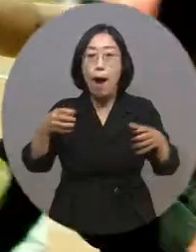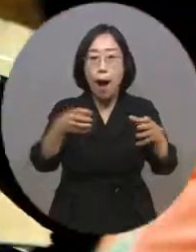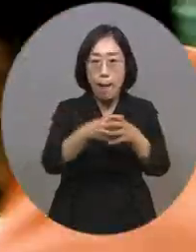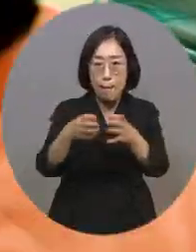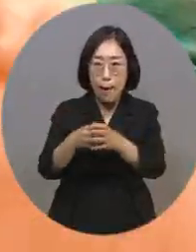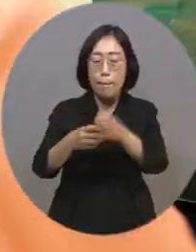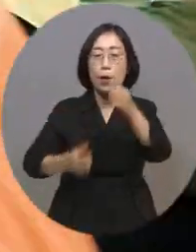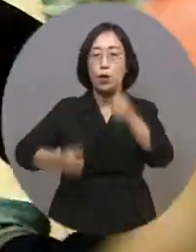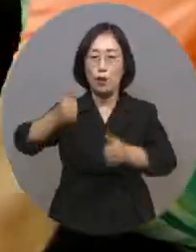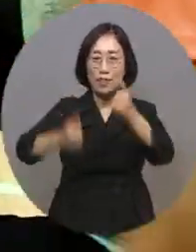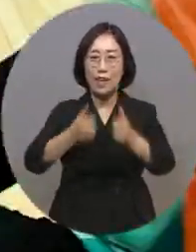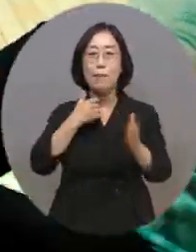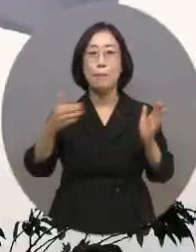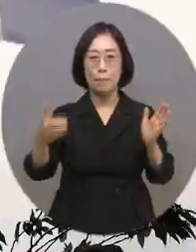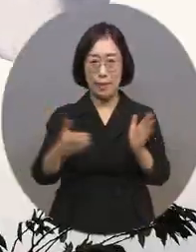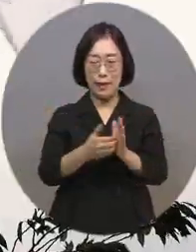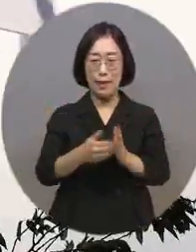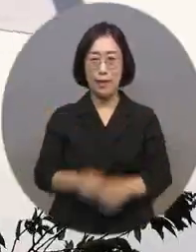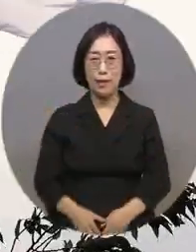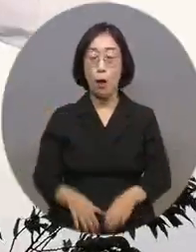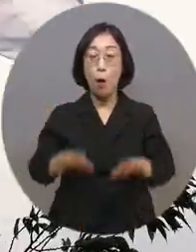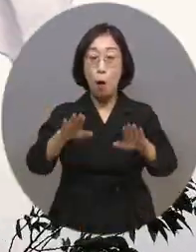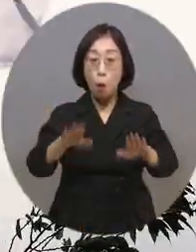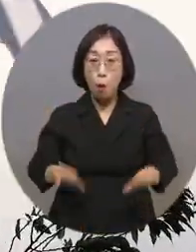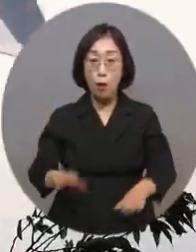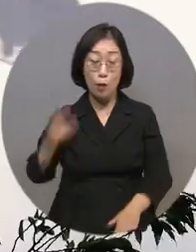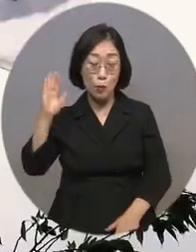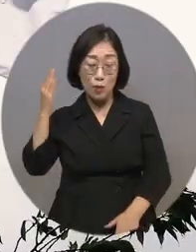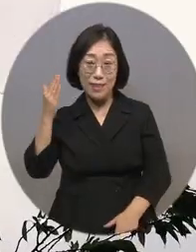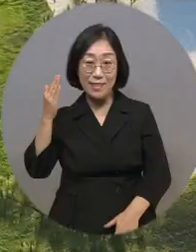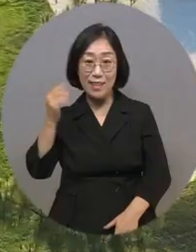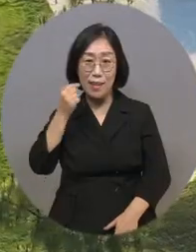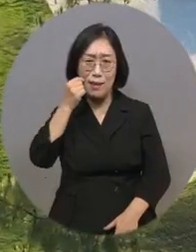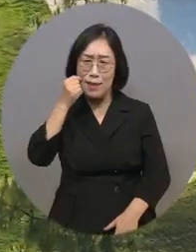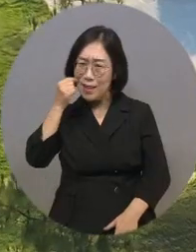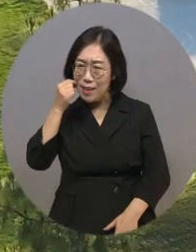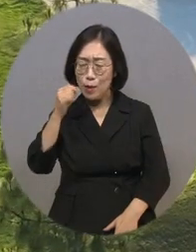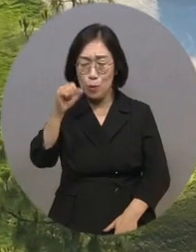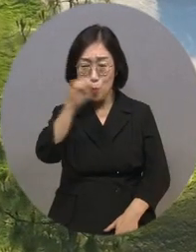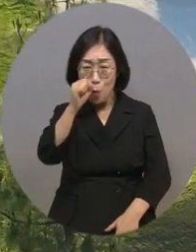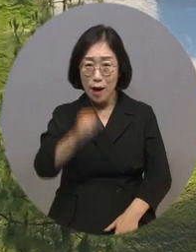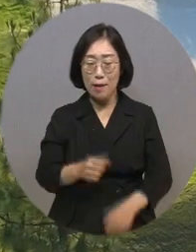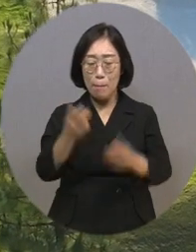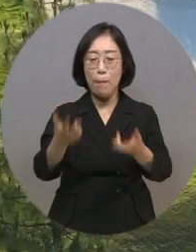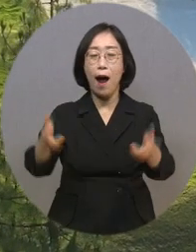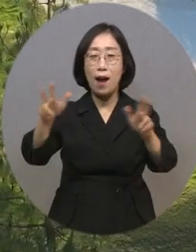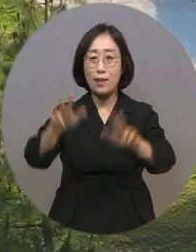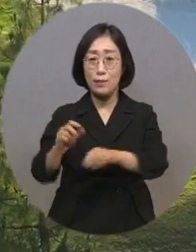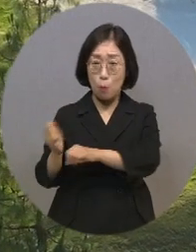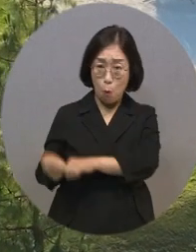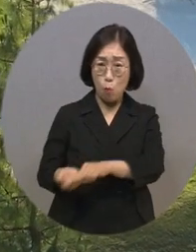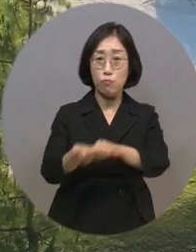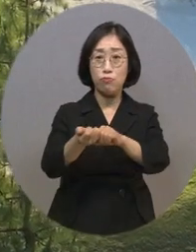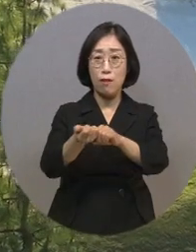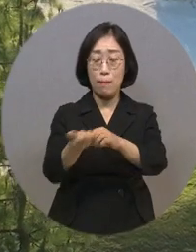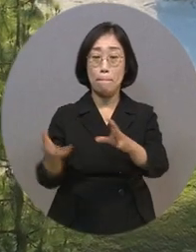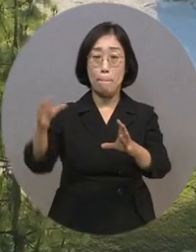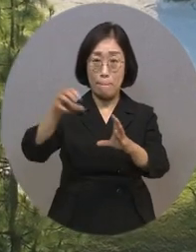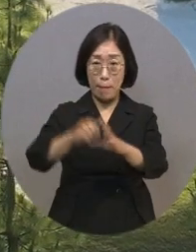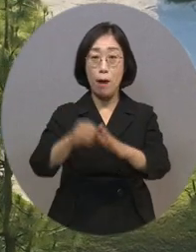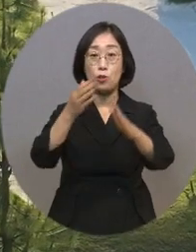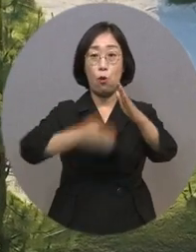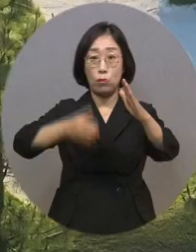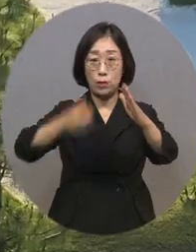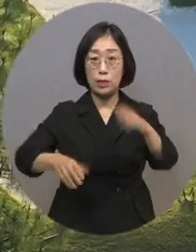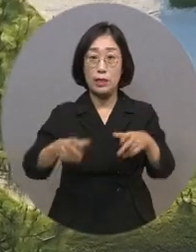경쟁을 펼쳤습니다. 올해는 최근 인기를 끌고 있는 파크골프가 정식 종목으로 채택돼